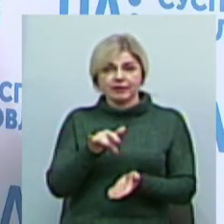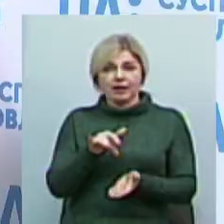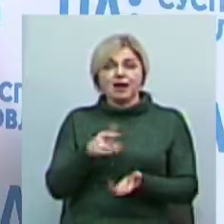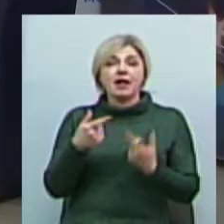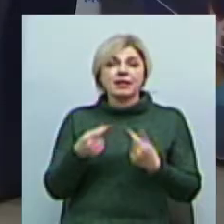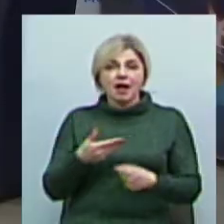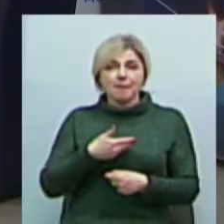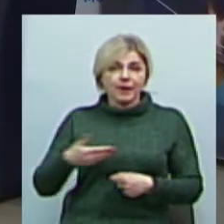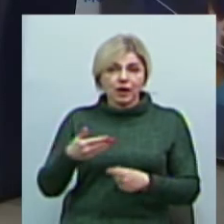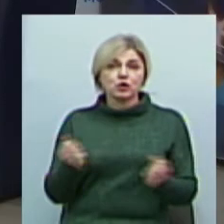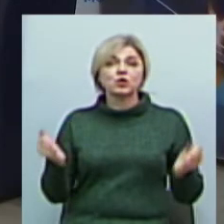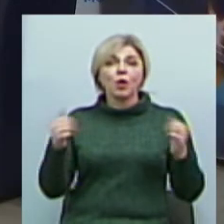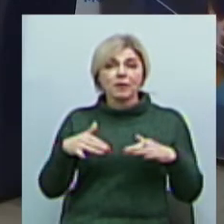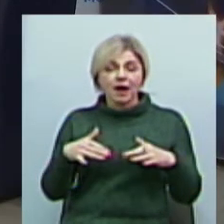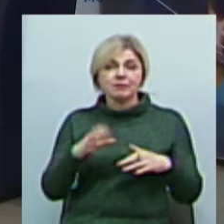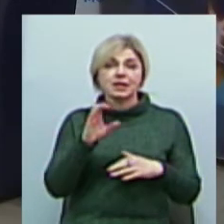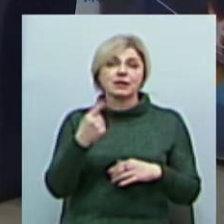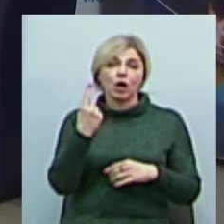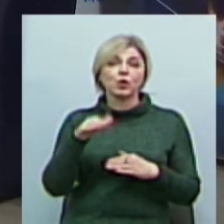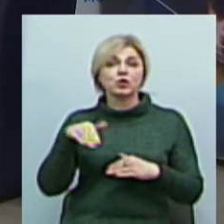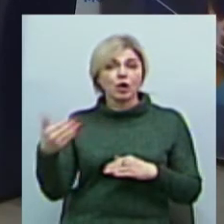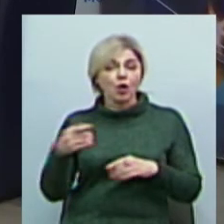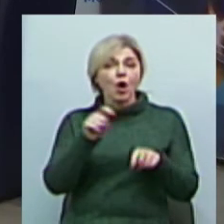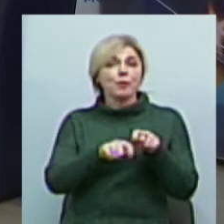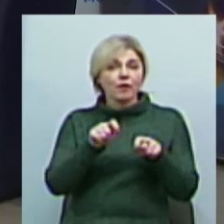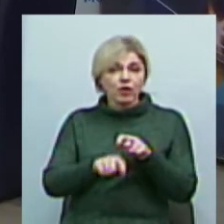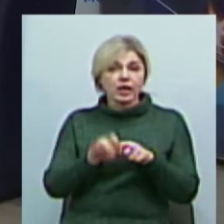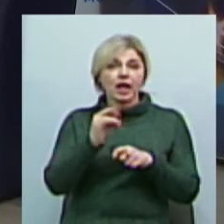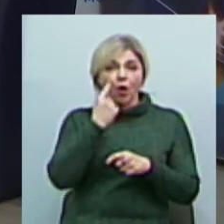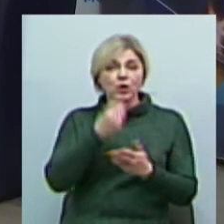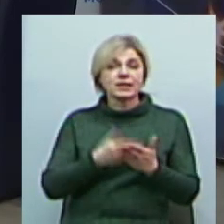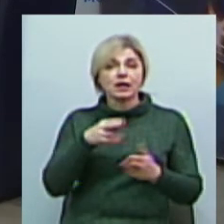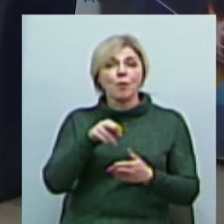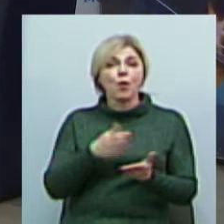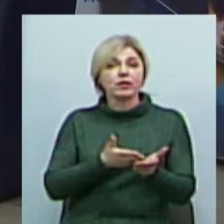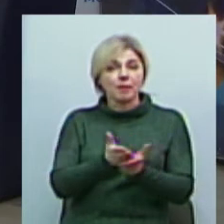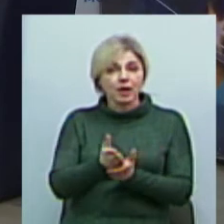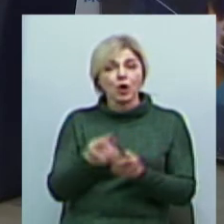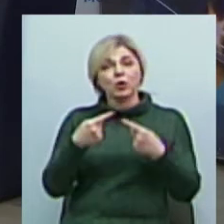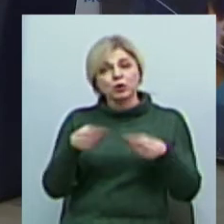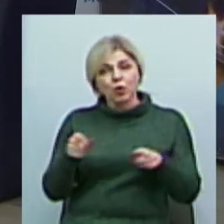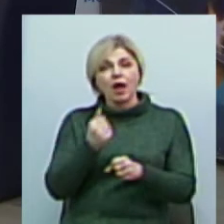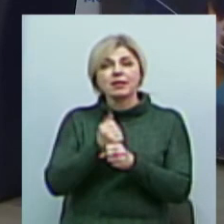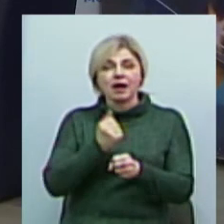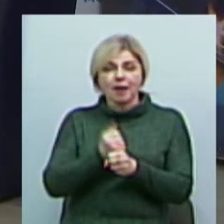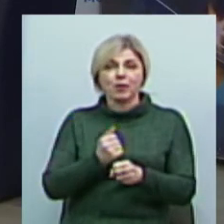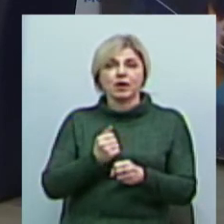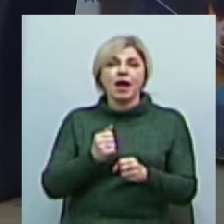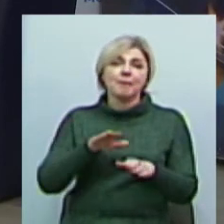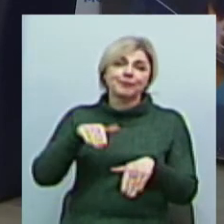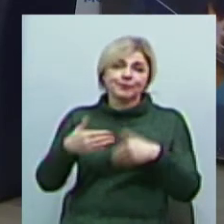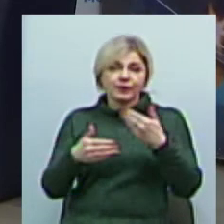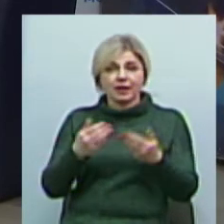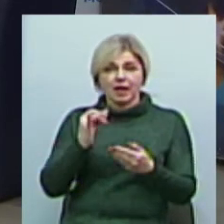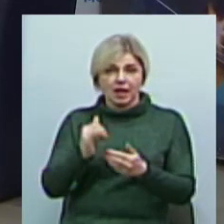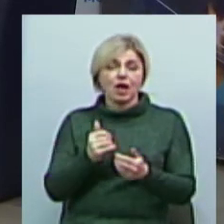мы собираемся, с одной стороны, мониторинг и оценка под направление, с другой стороны, наработка практических рекомендаций и их